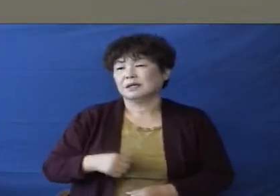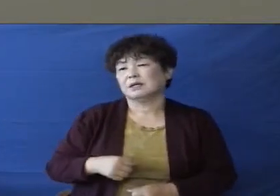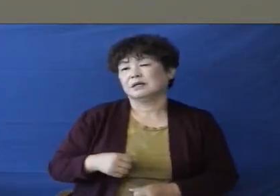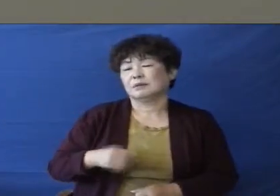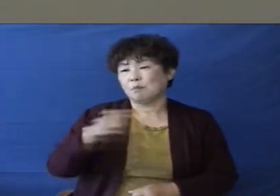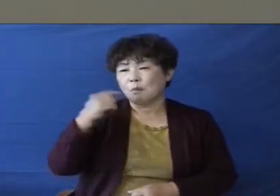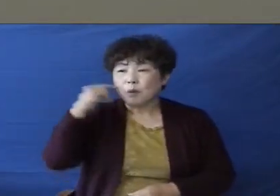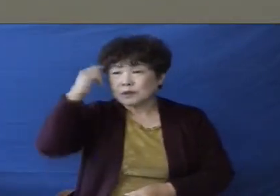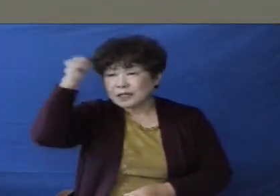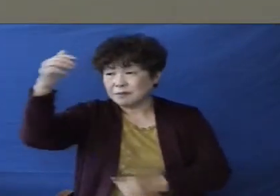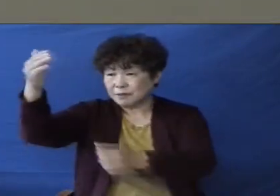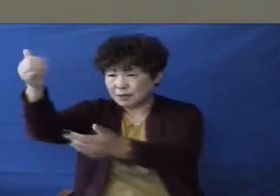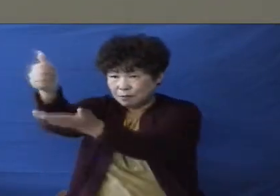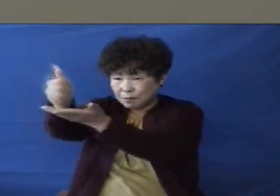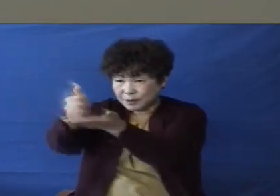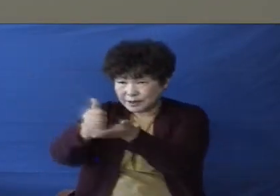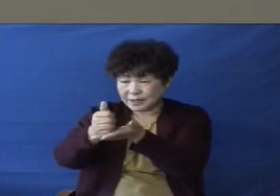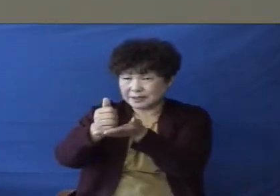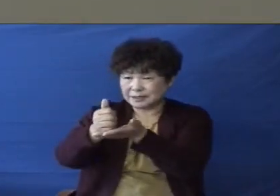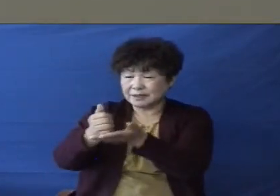집회를 하는데